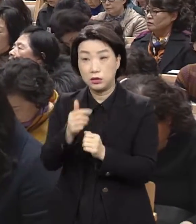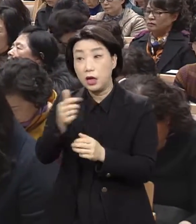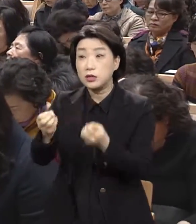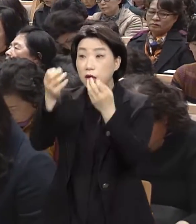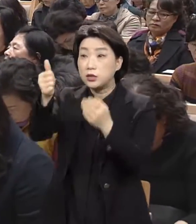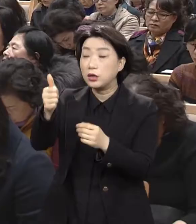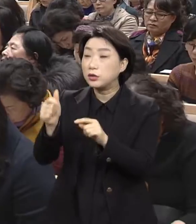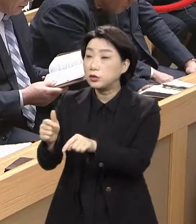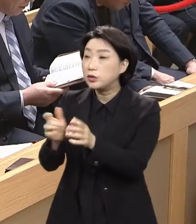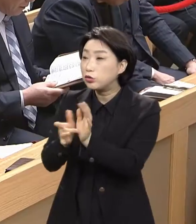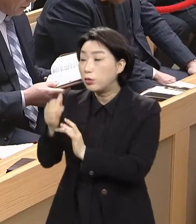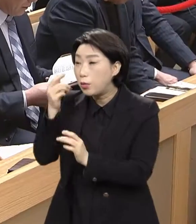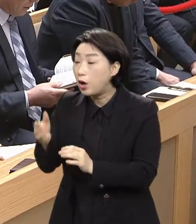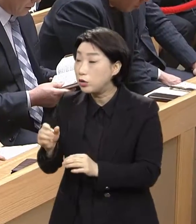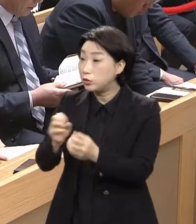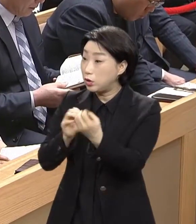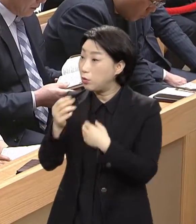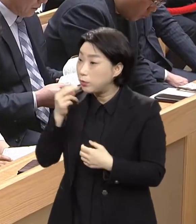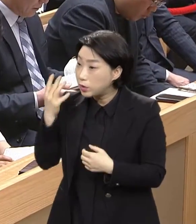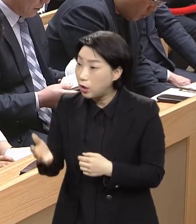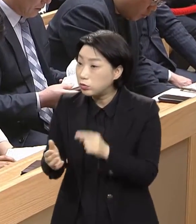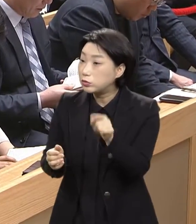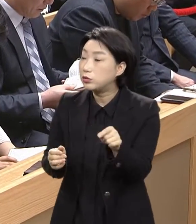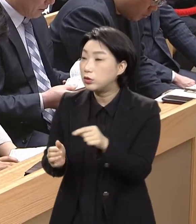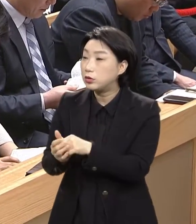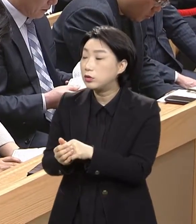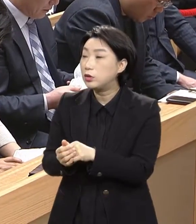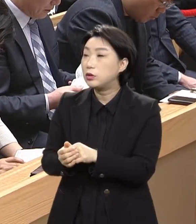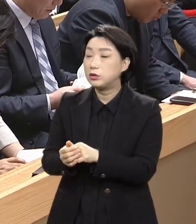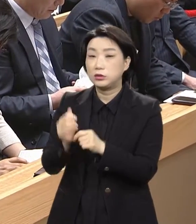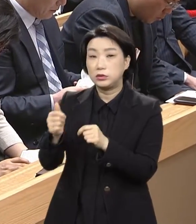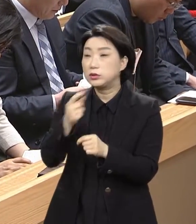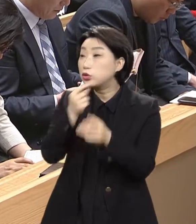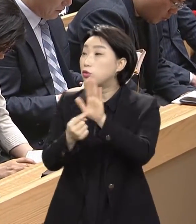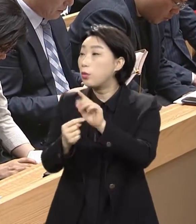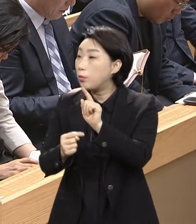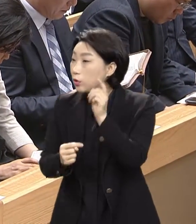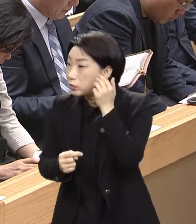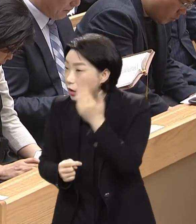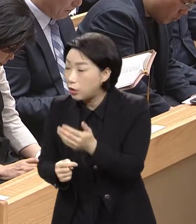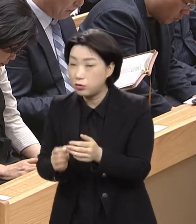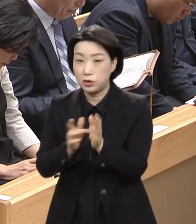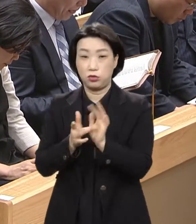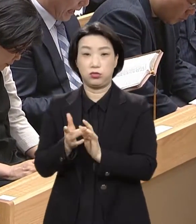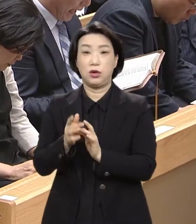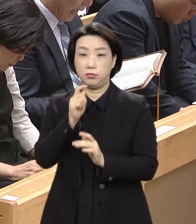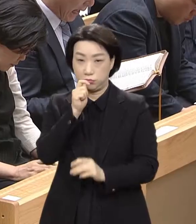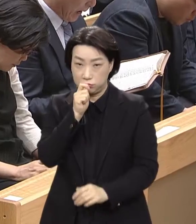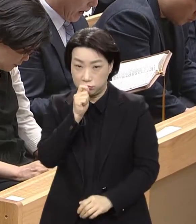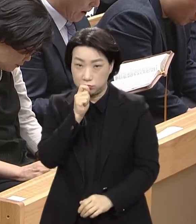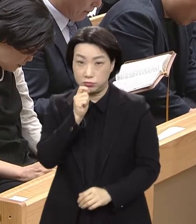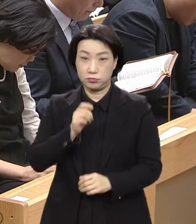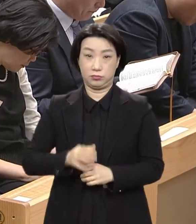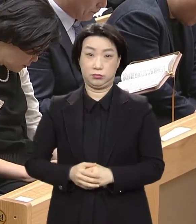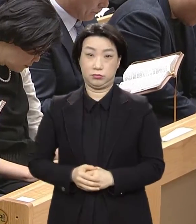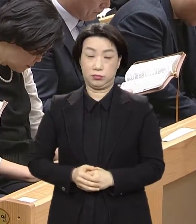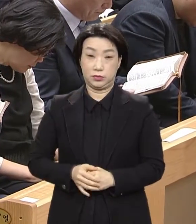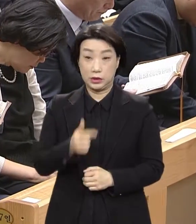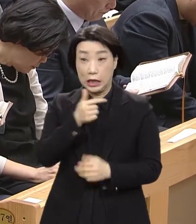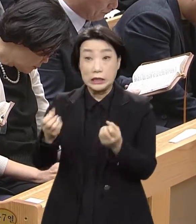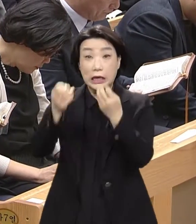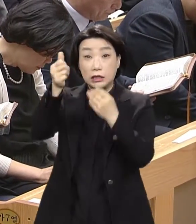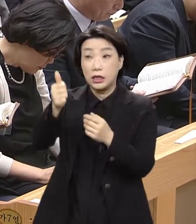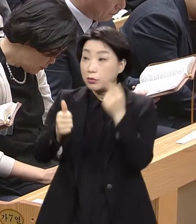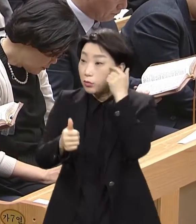아무 대답도 없느냐 이 사람들의 너를 치는 증거가 어떠하뇨 하되 예수께서 잠잠하시거늘